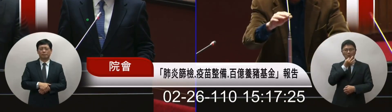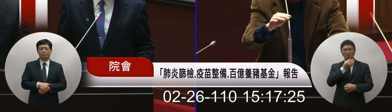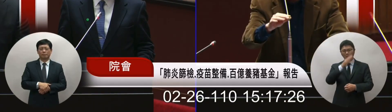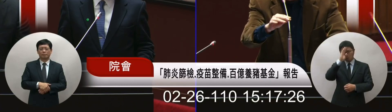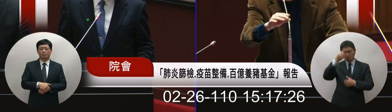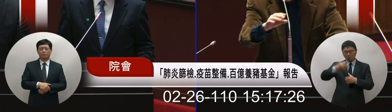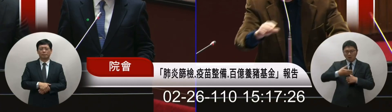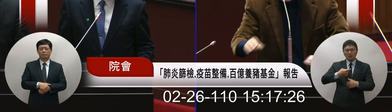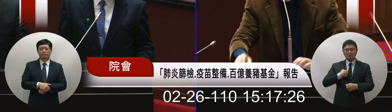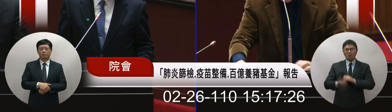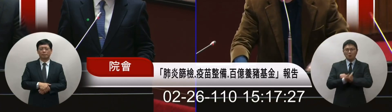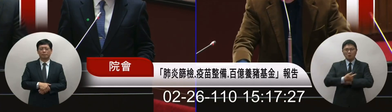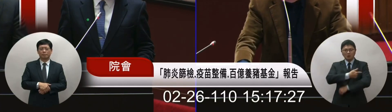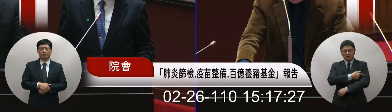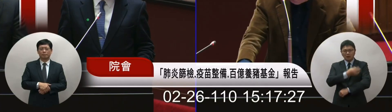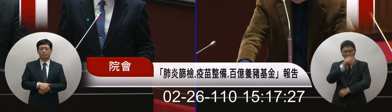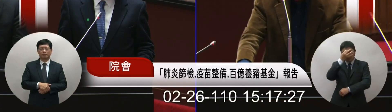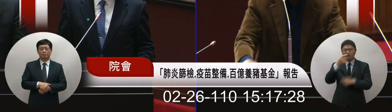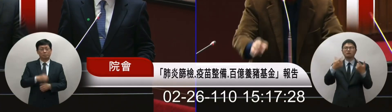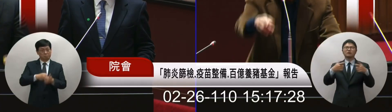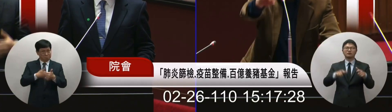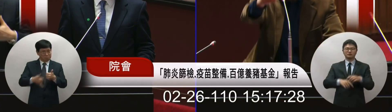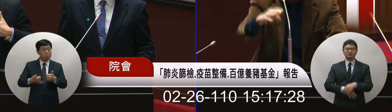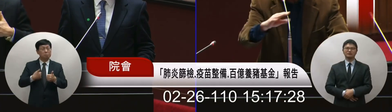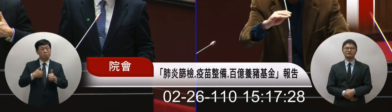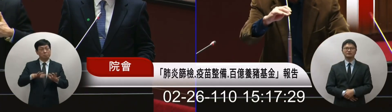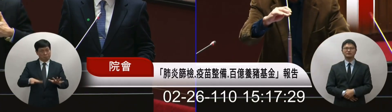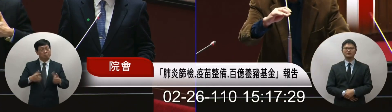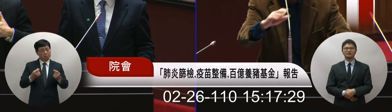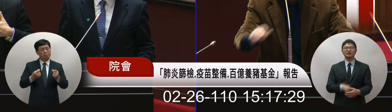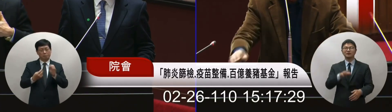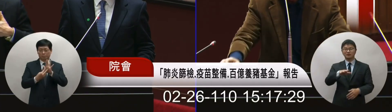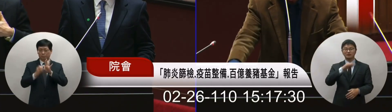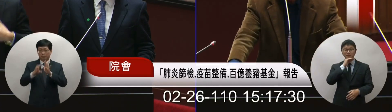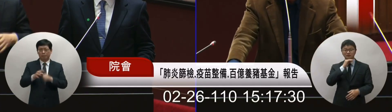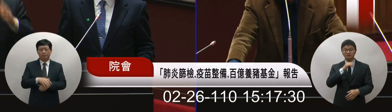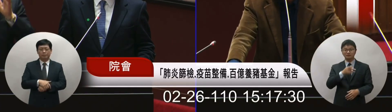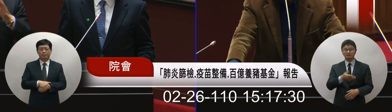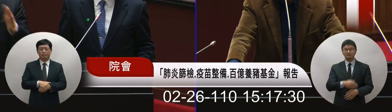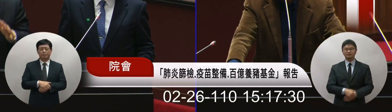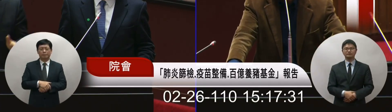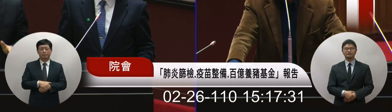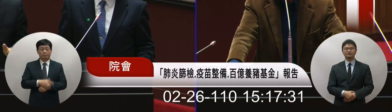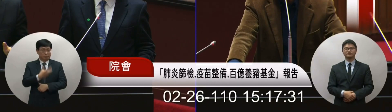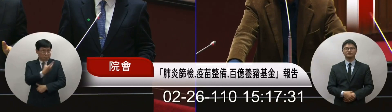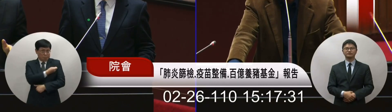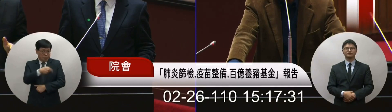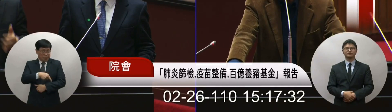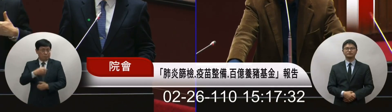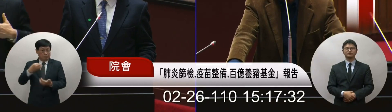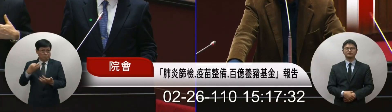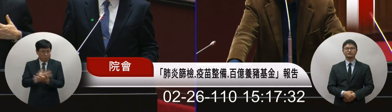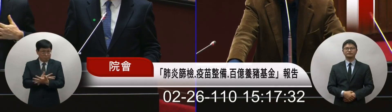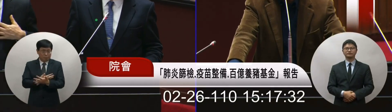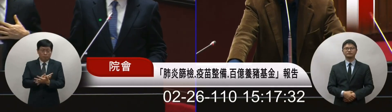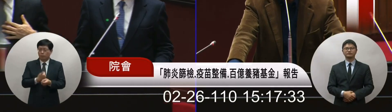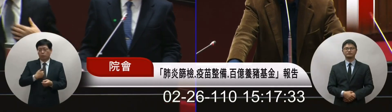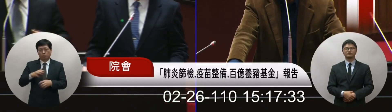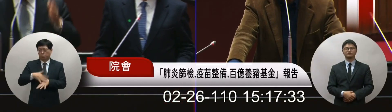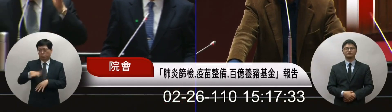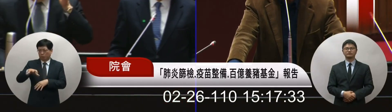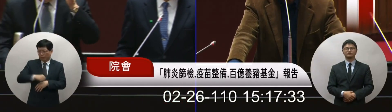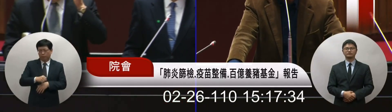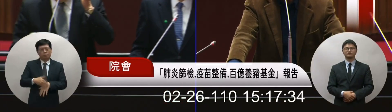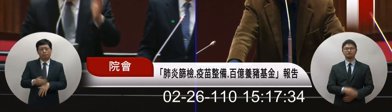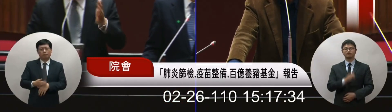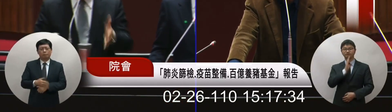这个意思哈。好，下一页。 委员，委员， 我讲者吧，好。 疫苗不足，我不抢。 是，